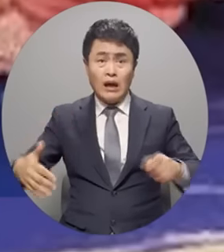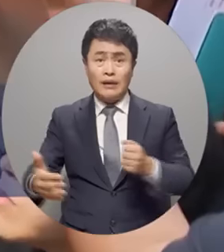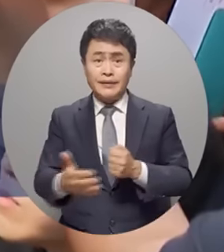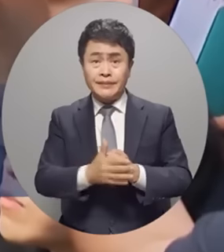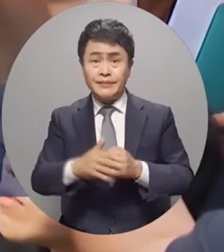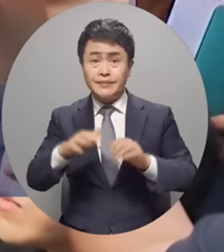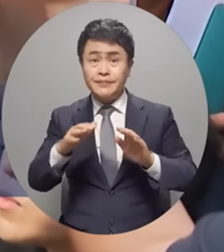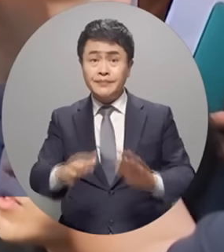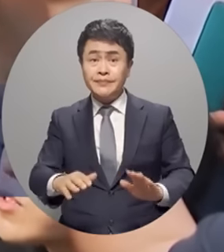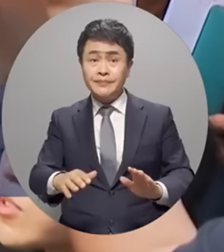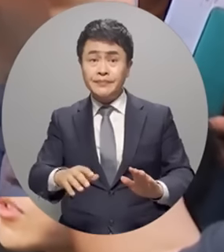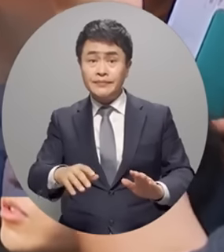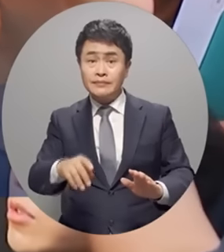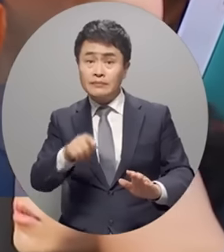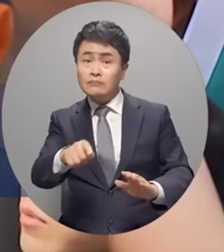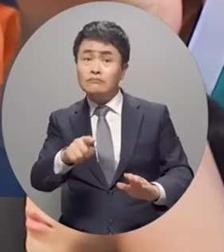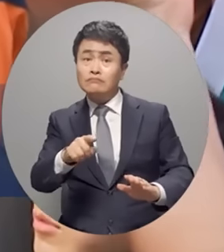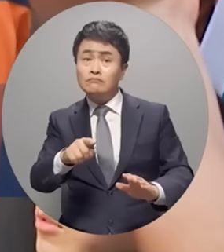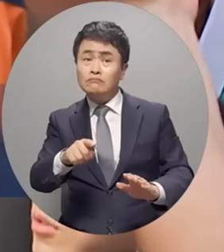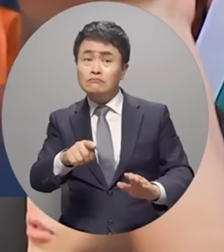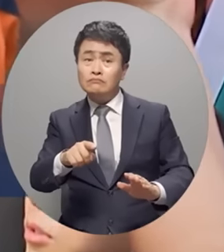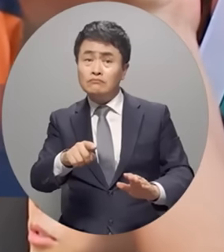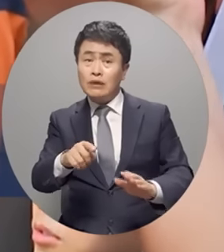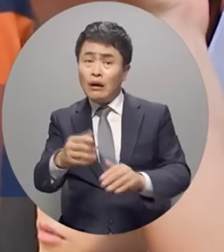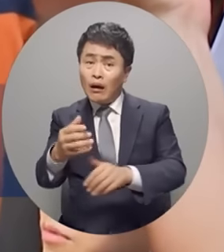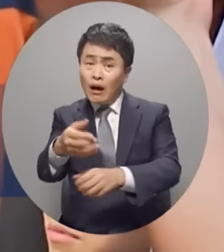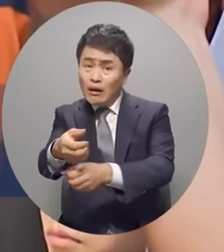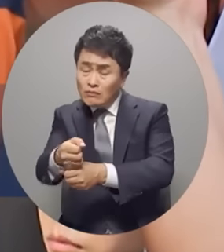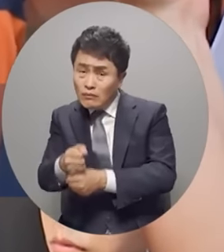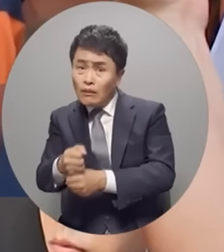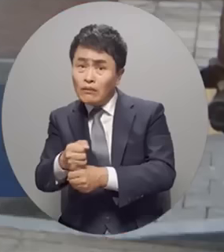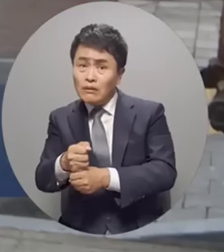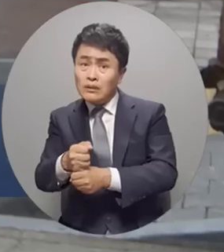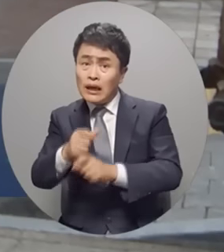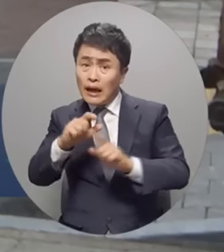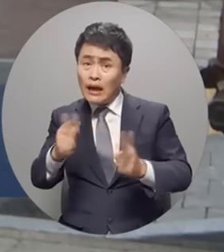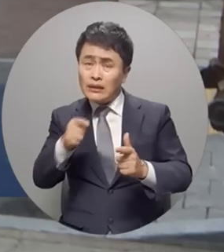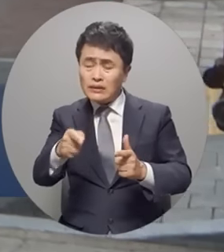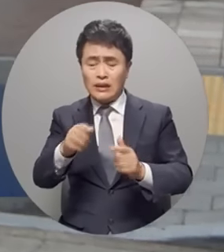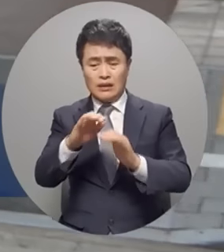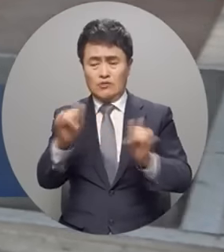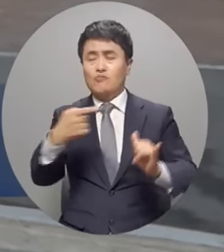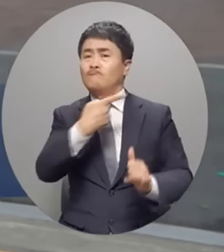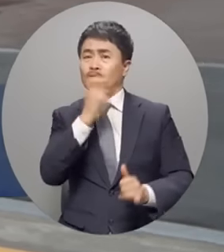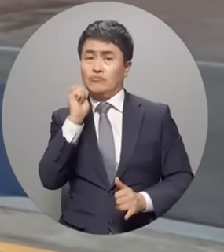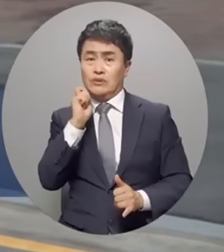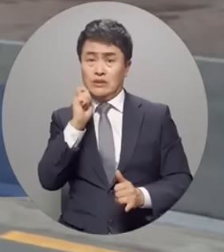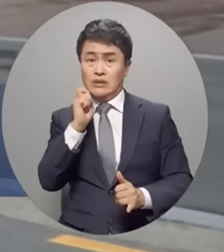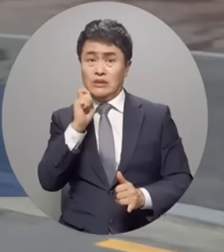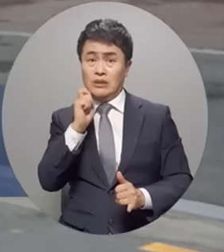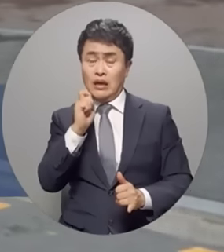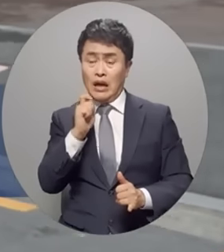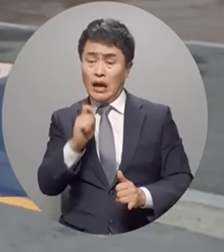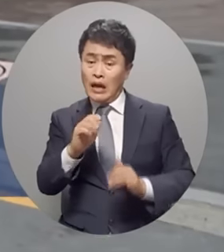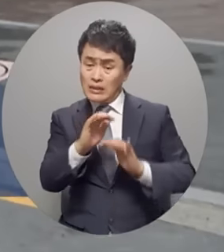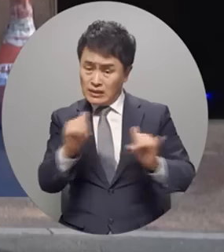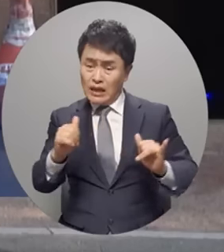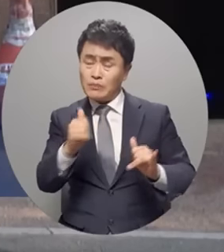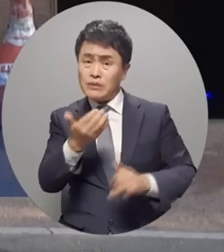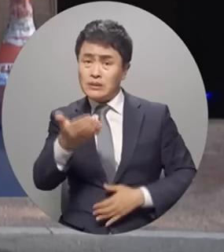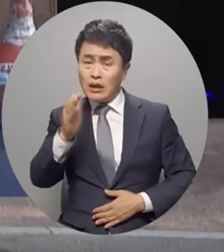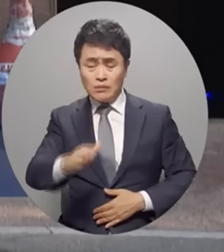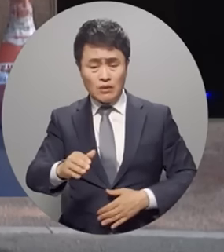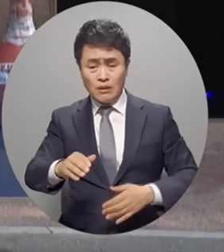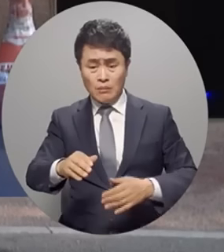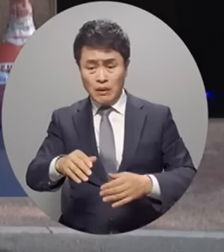않습니까? 네, 그렇게 해주는데 네. 그때 당시에 그 인원이 부족해서 일부 이 사람은 있었는데 이렇게 딱